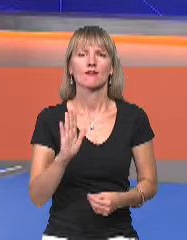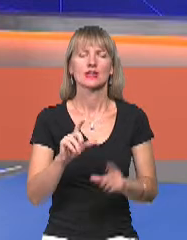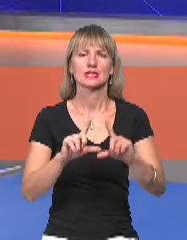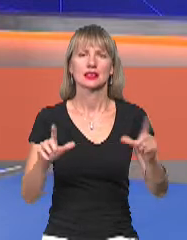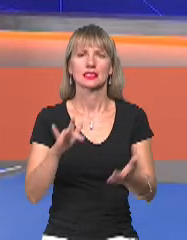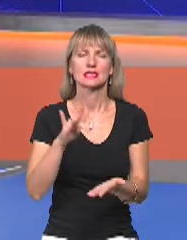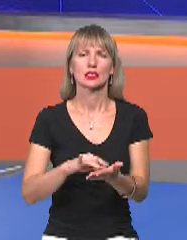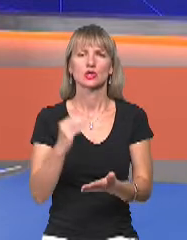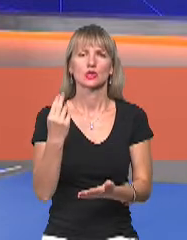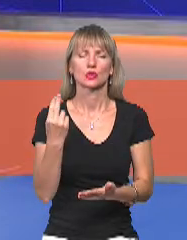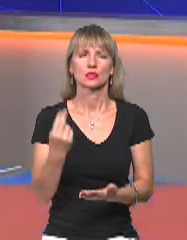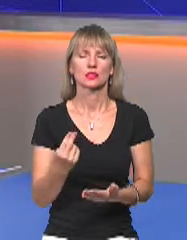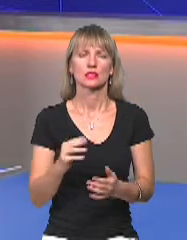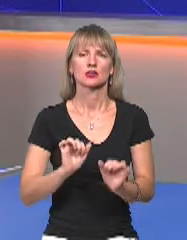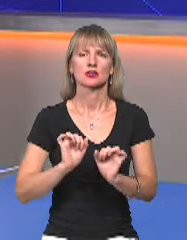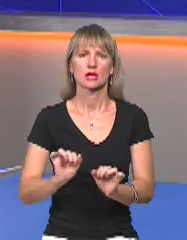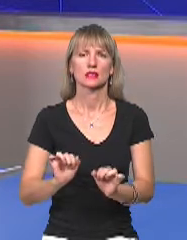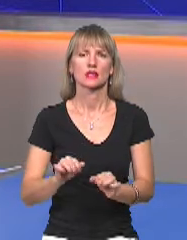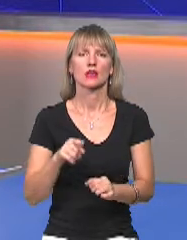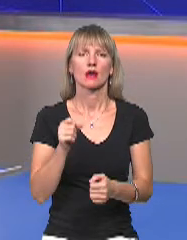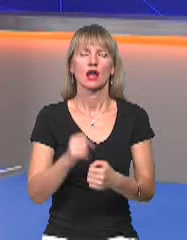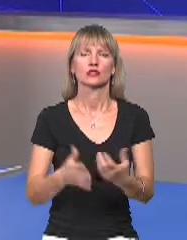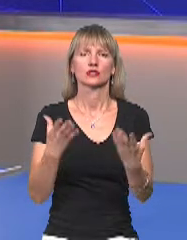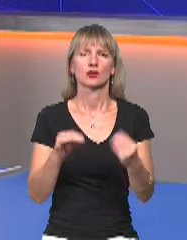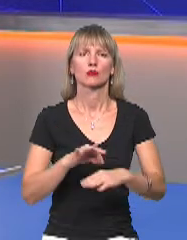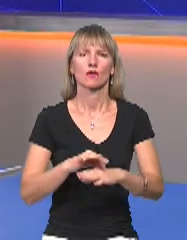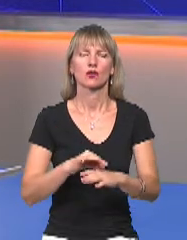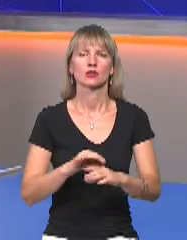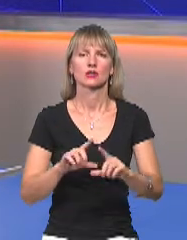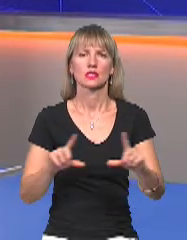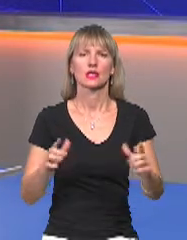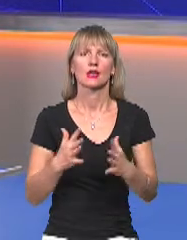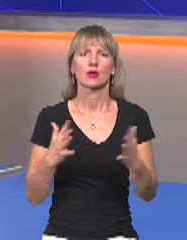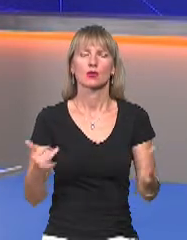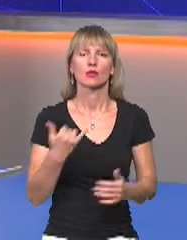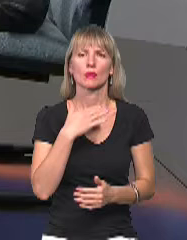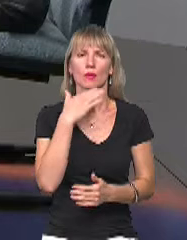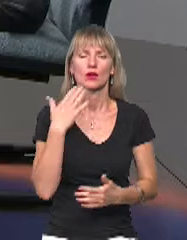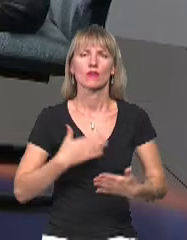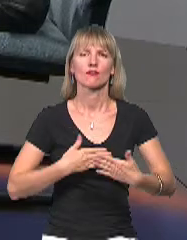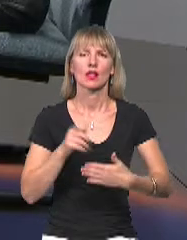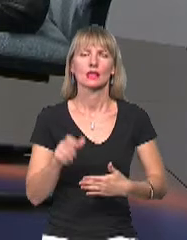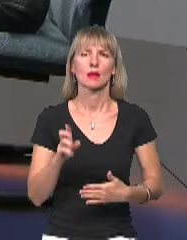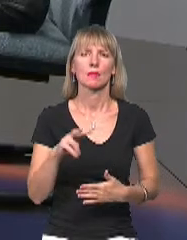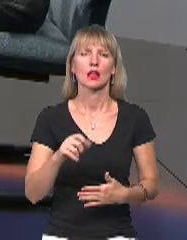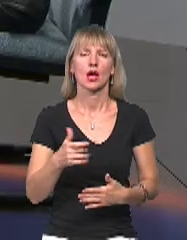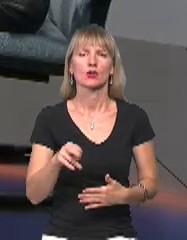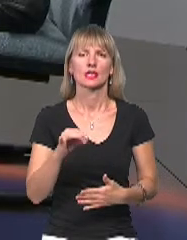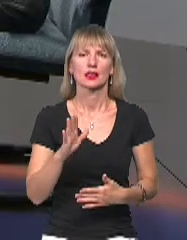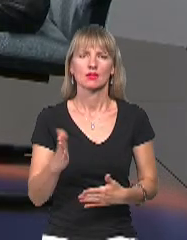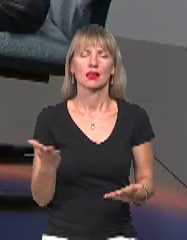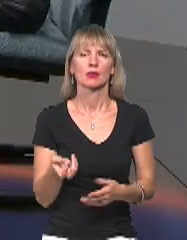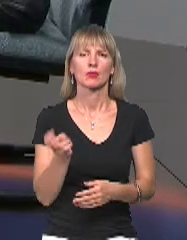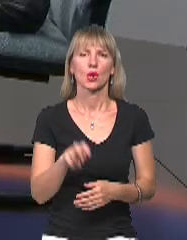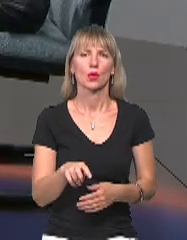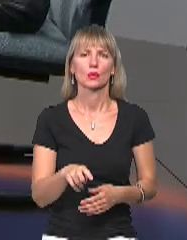центрах соціально-психологічної реабілітації, там щодня проходять заходи, тим більше у нас багато волонтерів, благодійників, які приходять, там